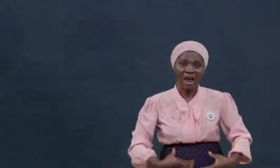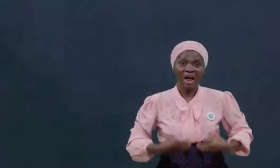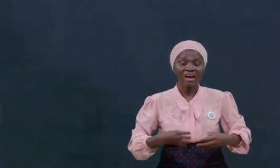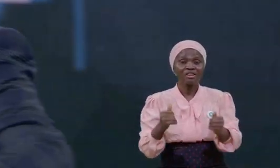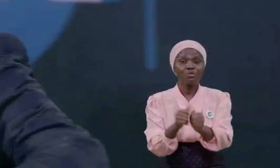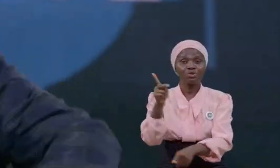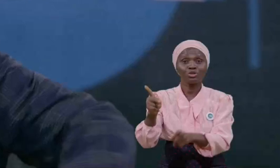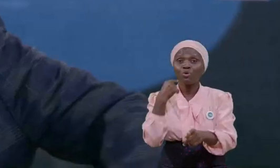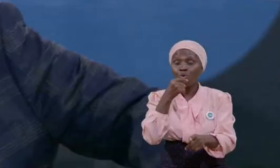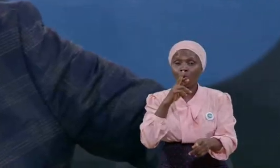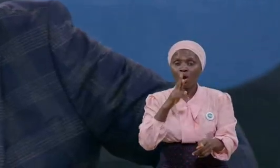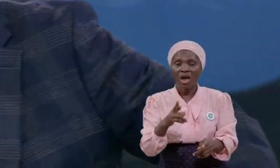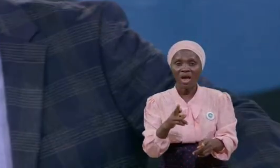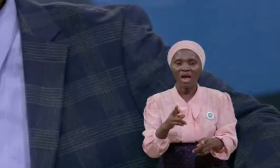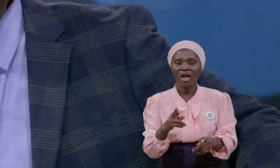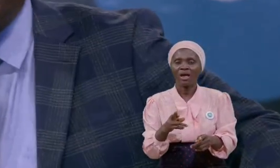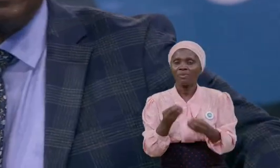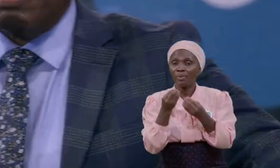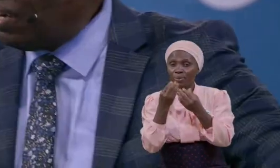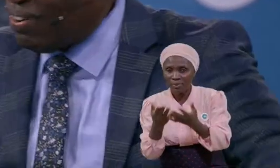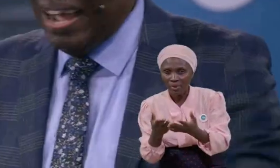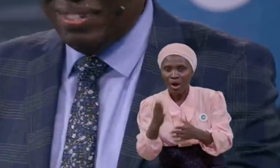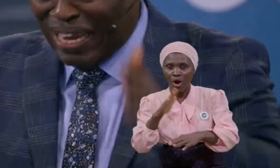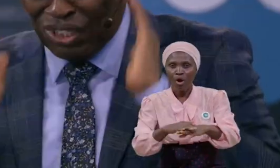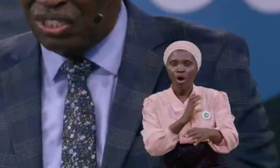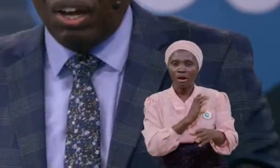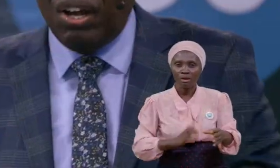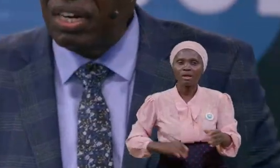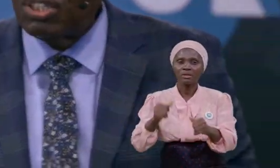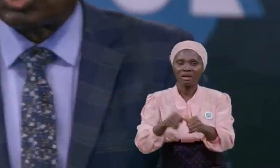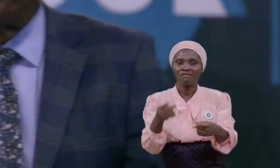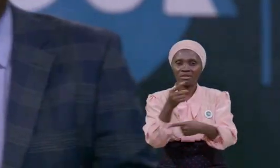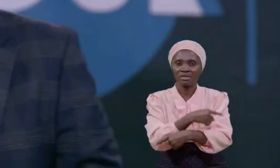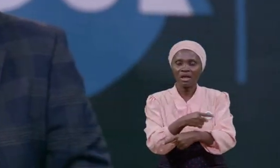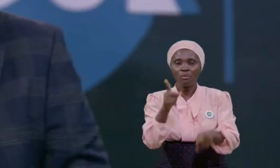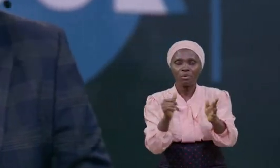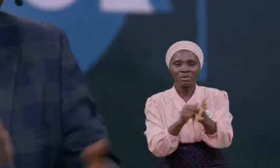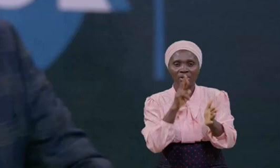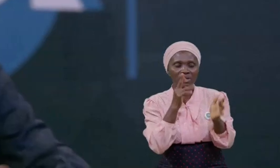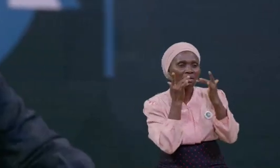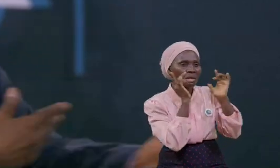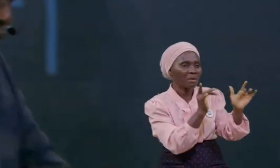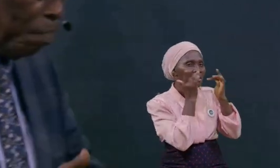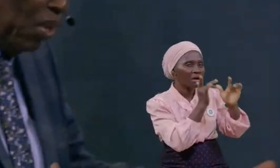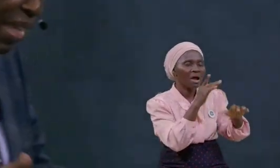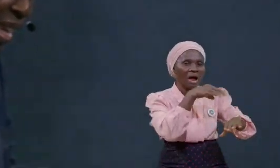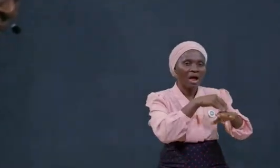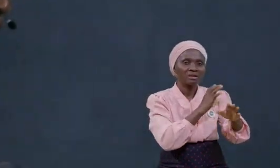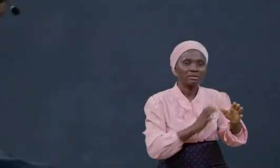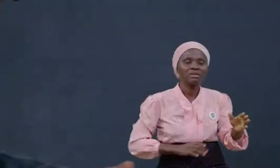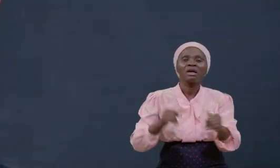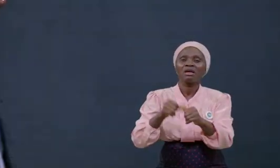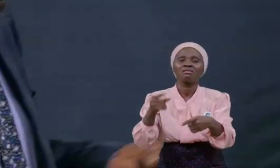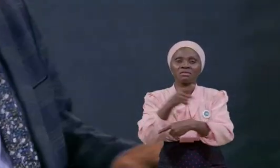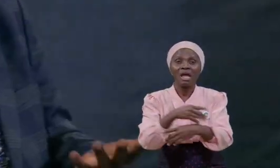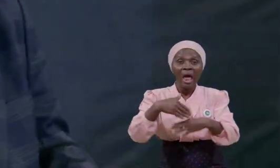colère contre ceux-là qui foulent Christ aux pieds après ce que Christ a tellement fait. Et tu continues